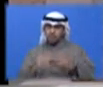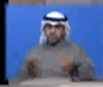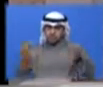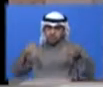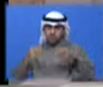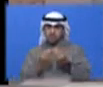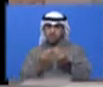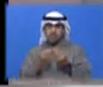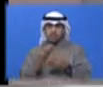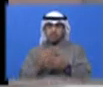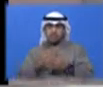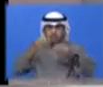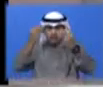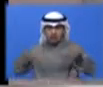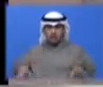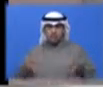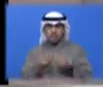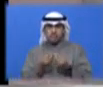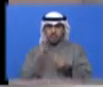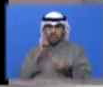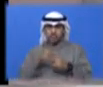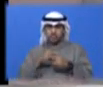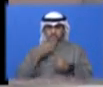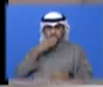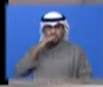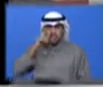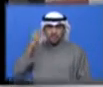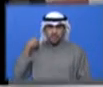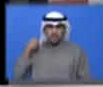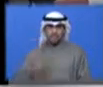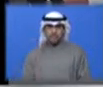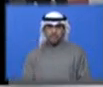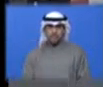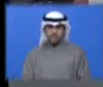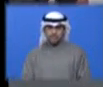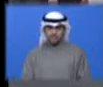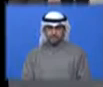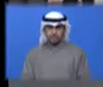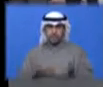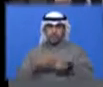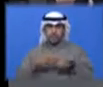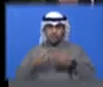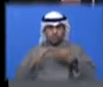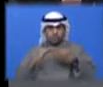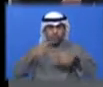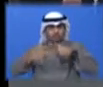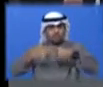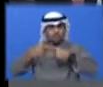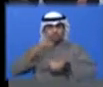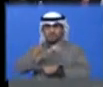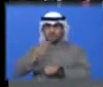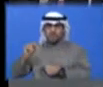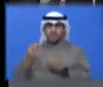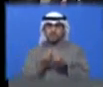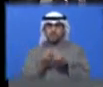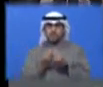ما تحققه الكويت بدعمها السخي المتواصل. المساعدات الكويتية متواصلة لإغاثة سكان